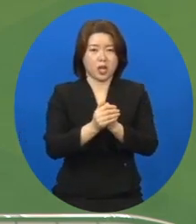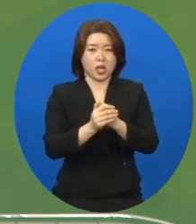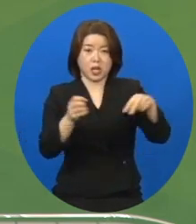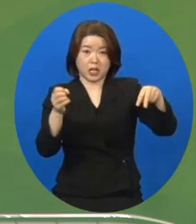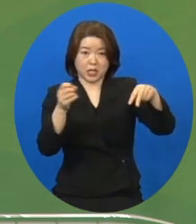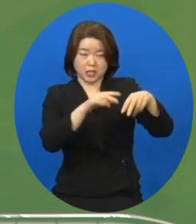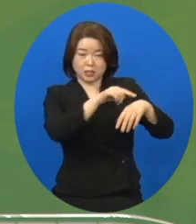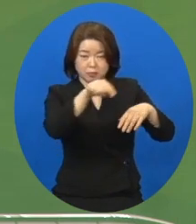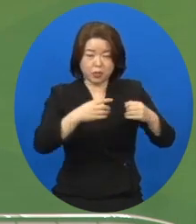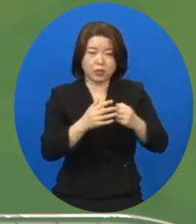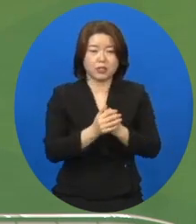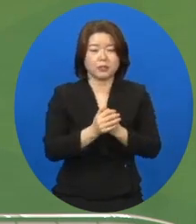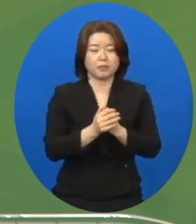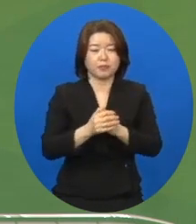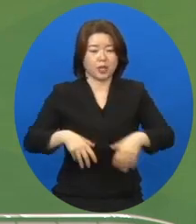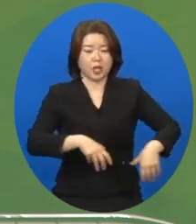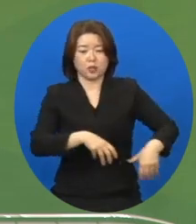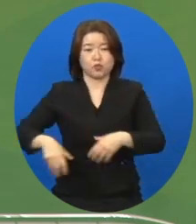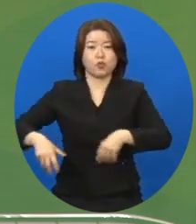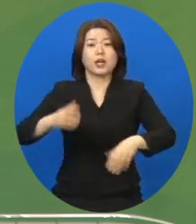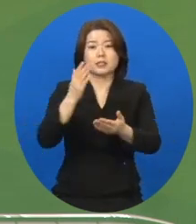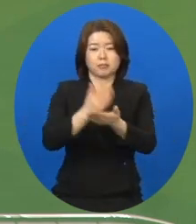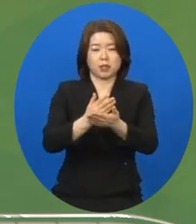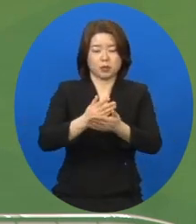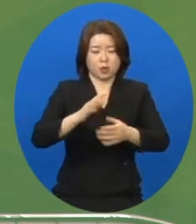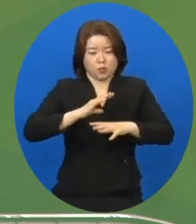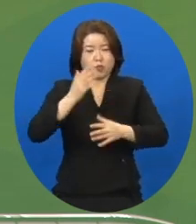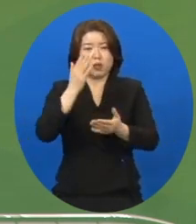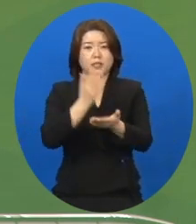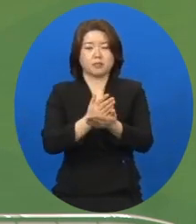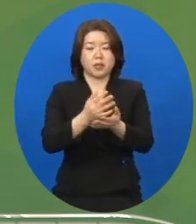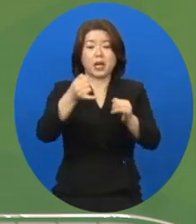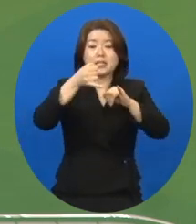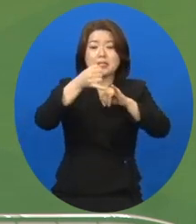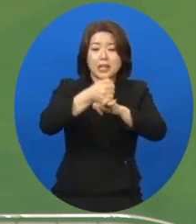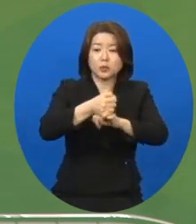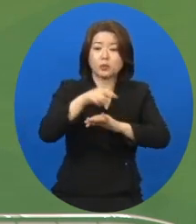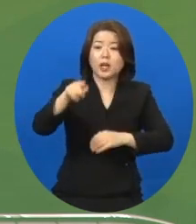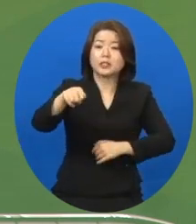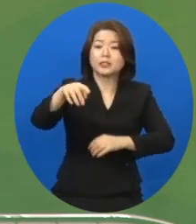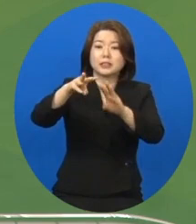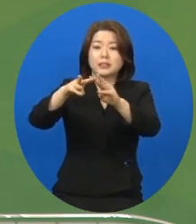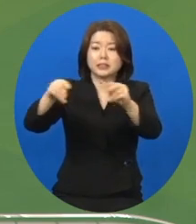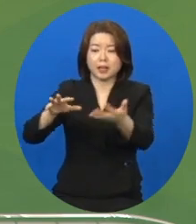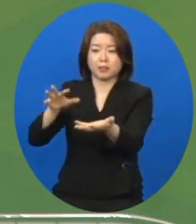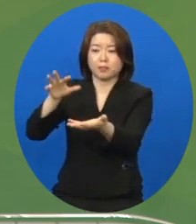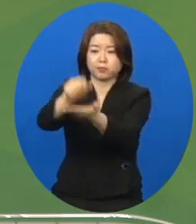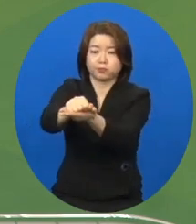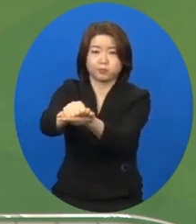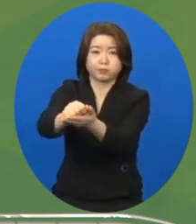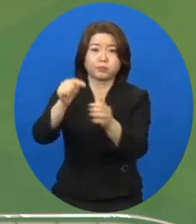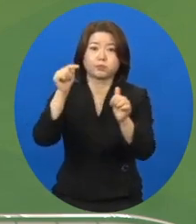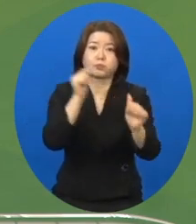21절에 주저하지 말고 두려워하지 말고 약속한 그 땅을 차지하라.